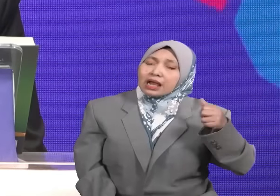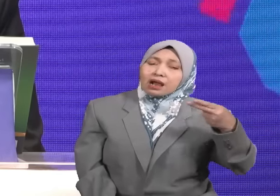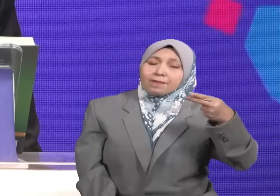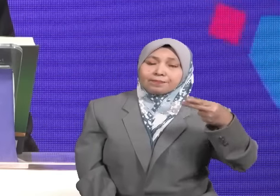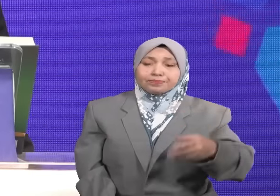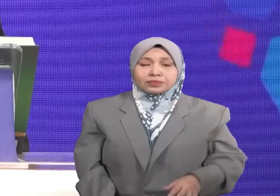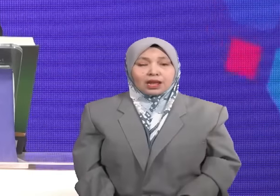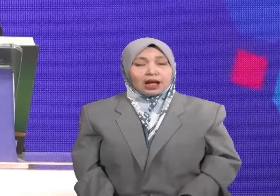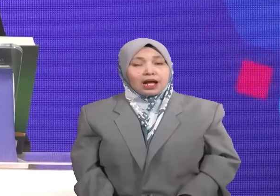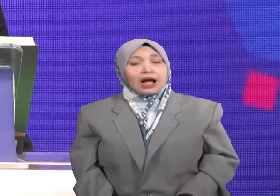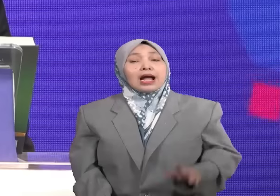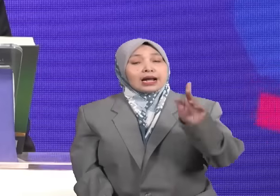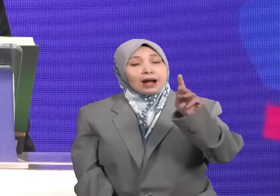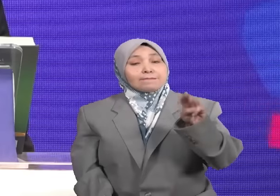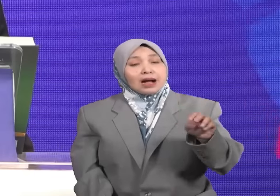بَيِّنَةٍ.